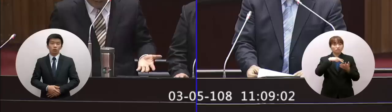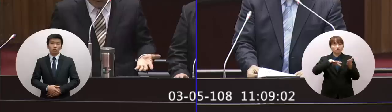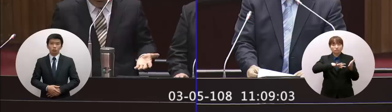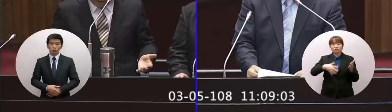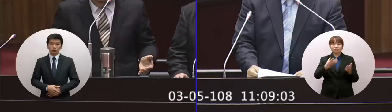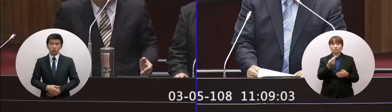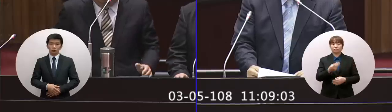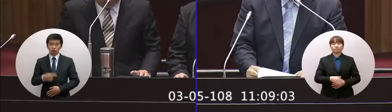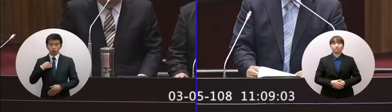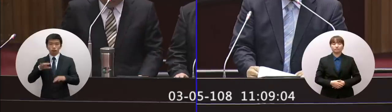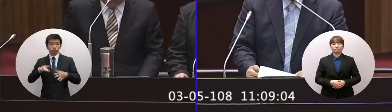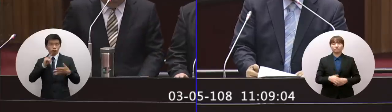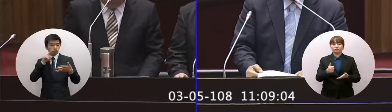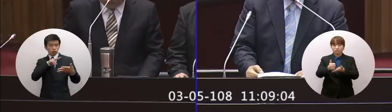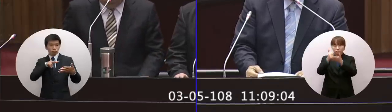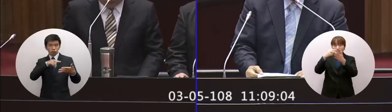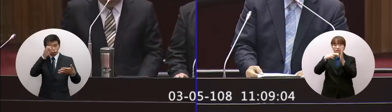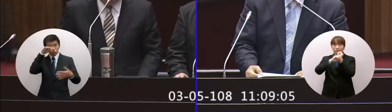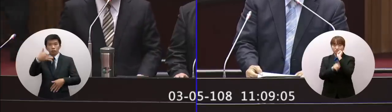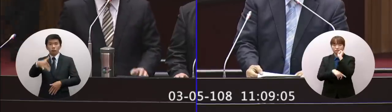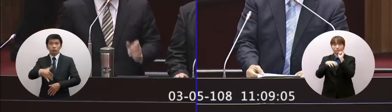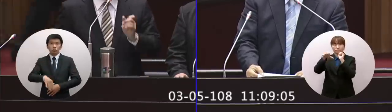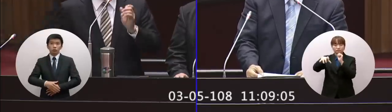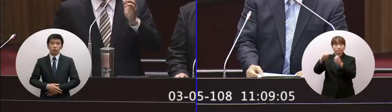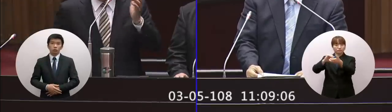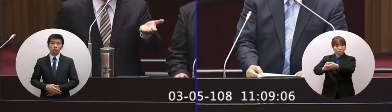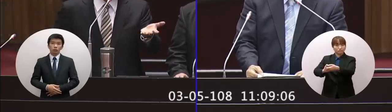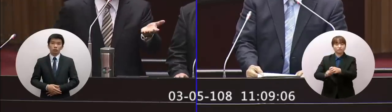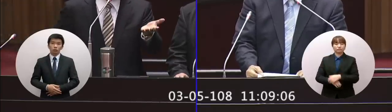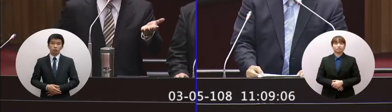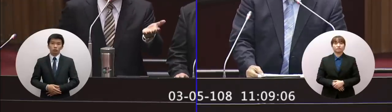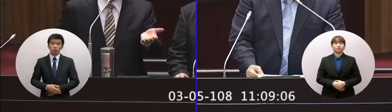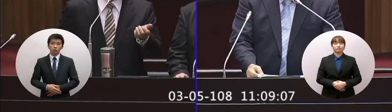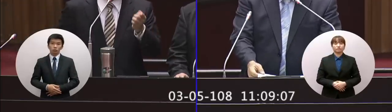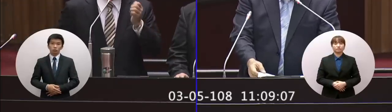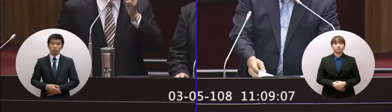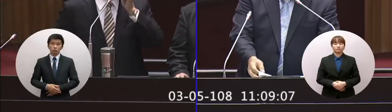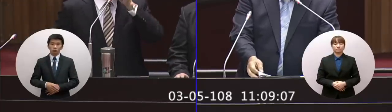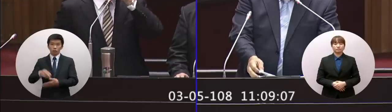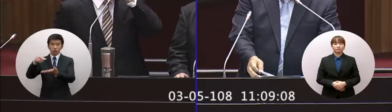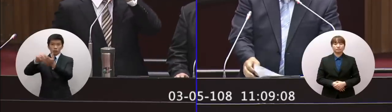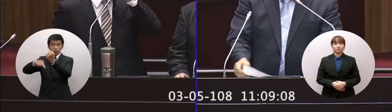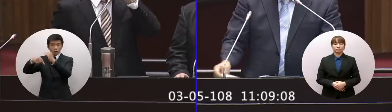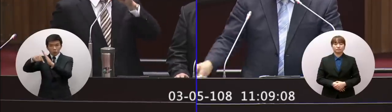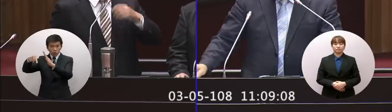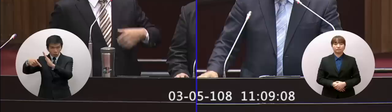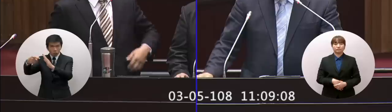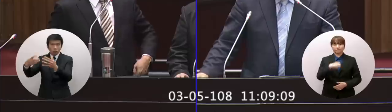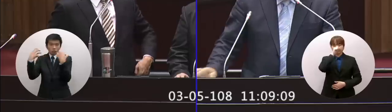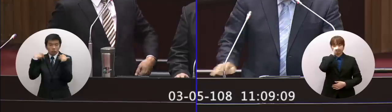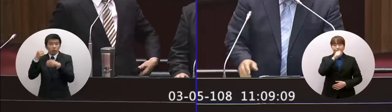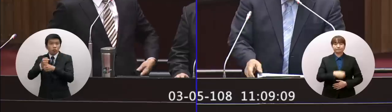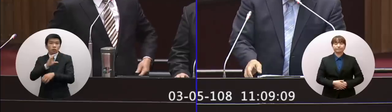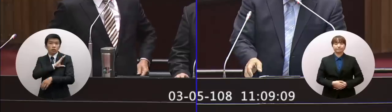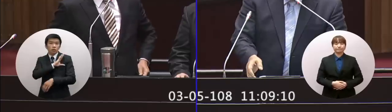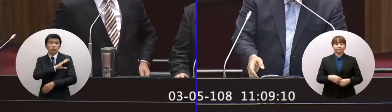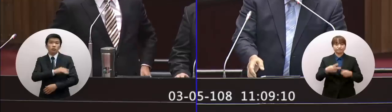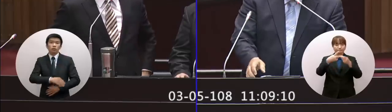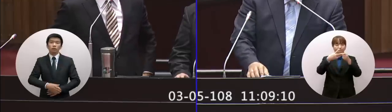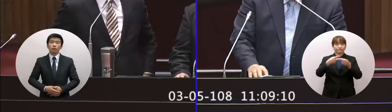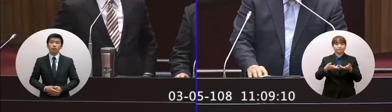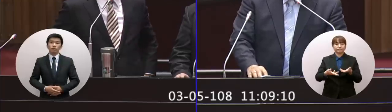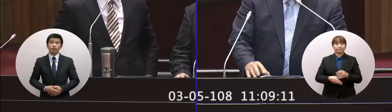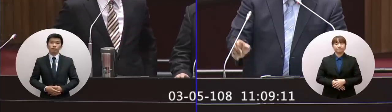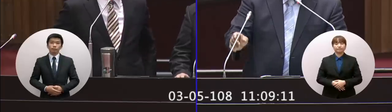就是 现在我还没有看到 啊，尊重立法院的决议， 这个一定是贵院的职权。 好，好，第二个